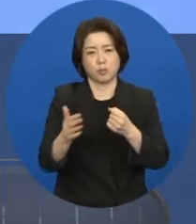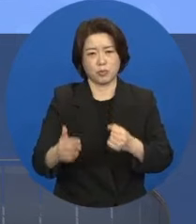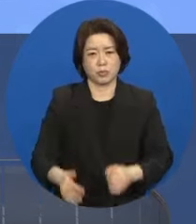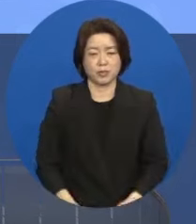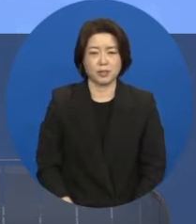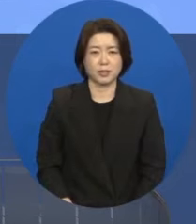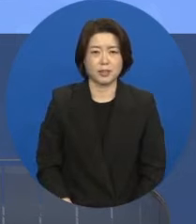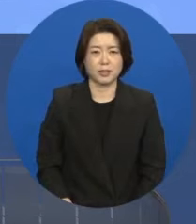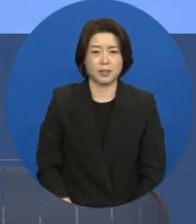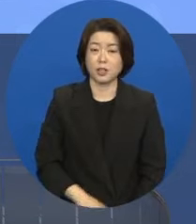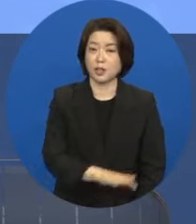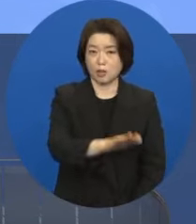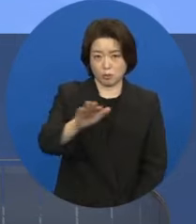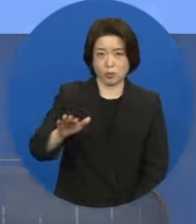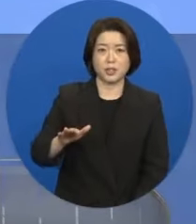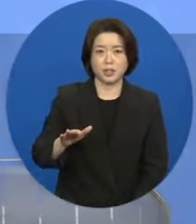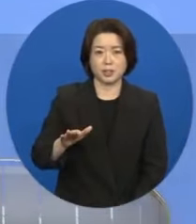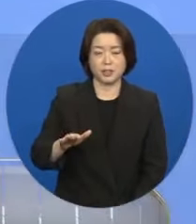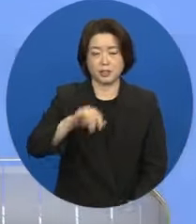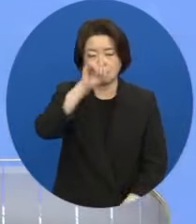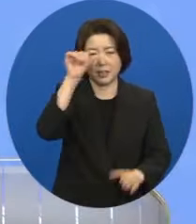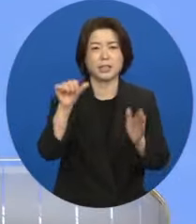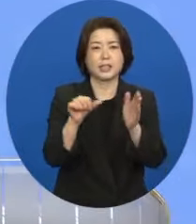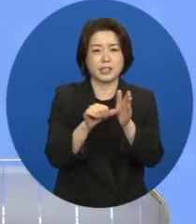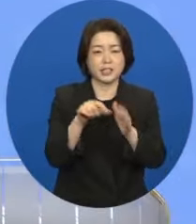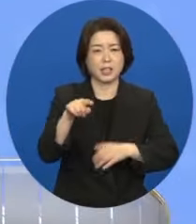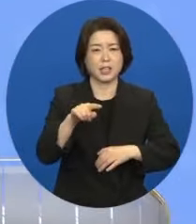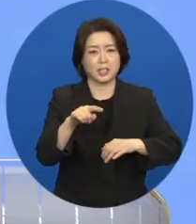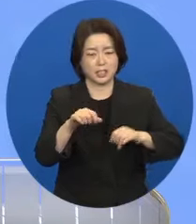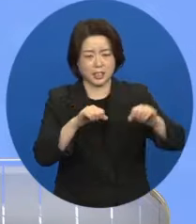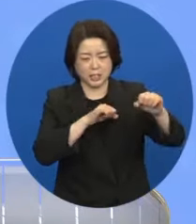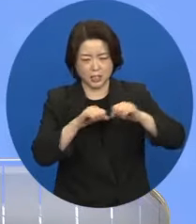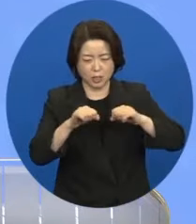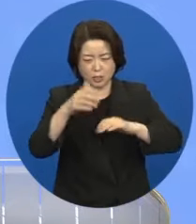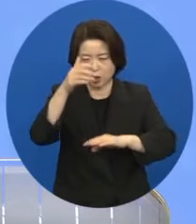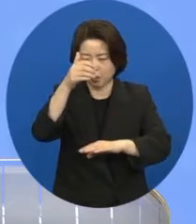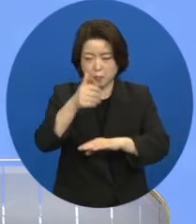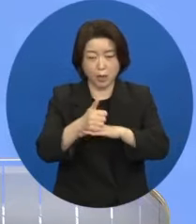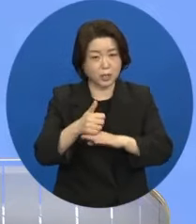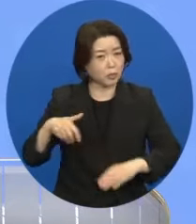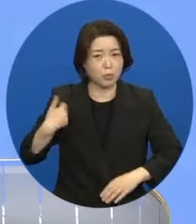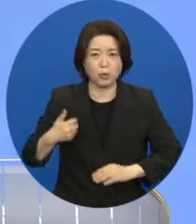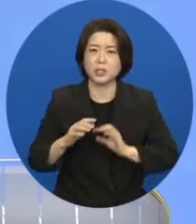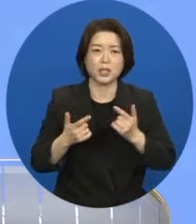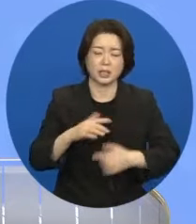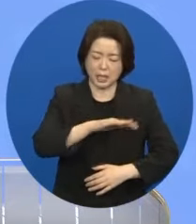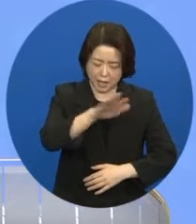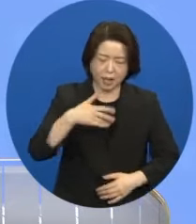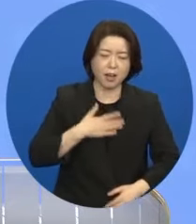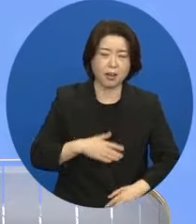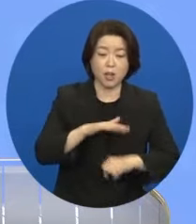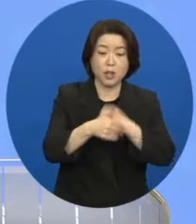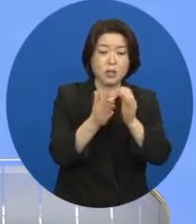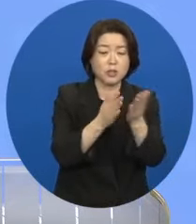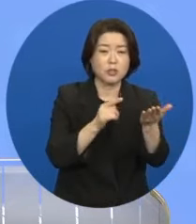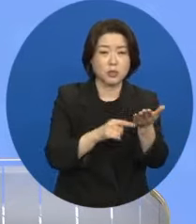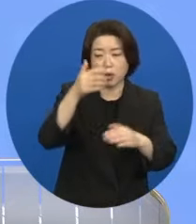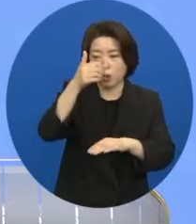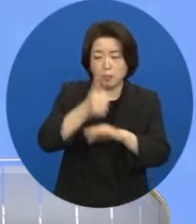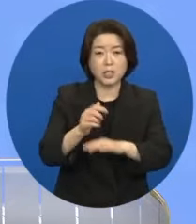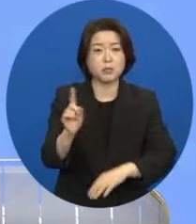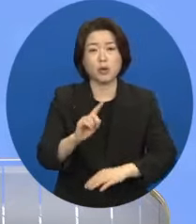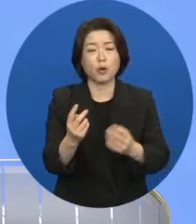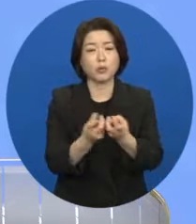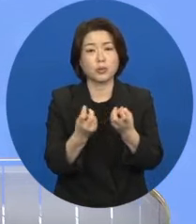여러분 우리는 인생과이 역사의 마지막을 모르는 자들이 아닙니다 성경의 마지막에이 마지막이 어떻게